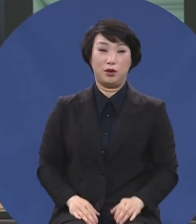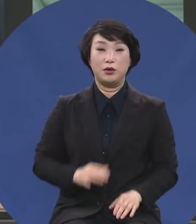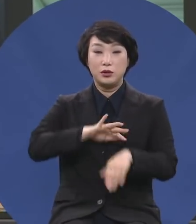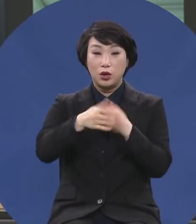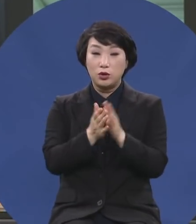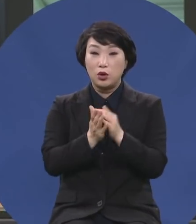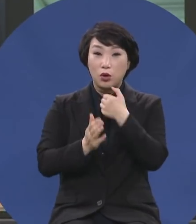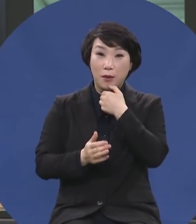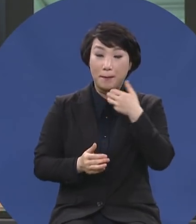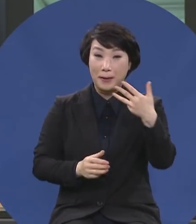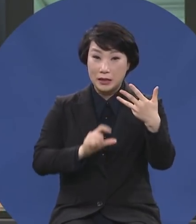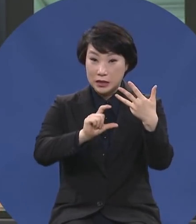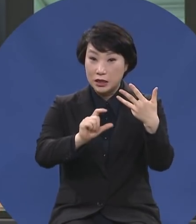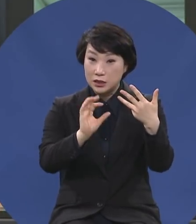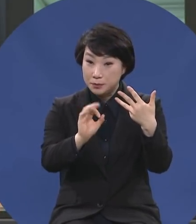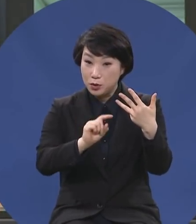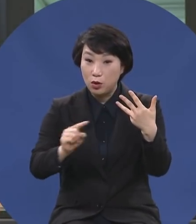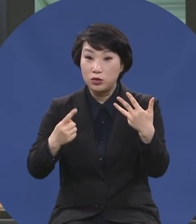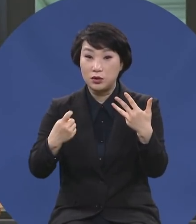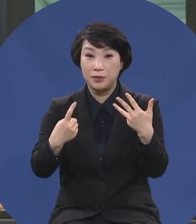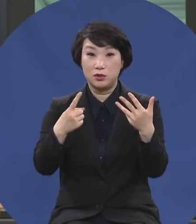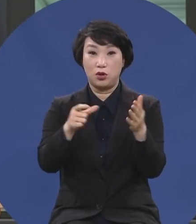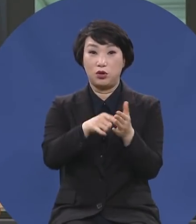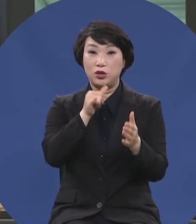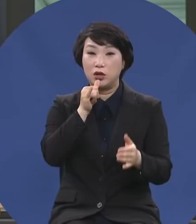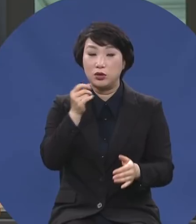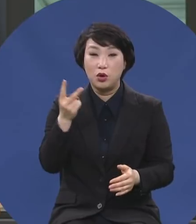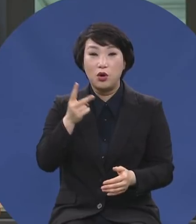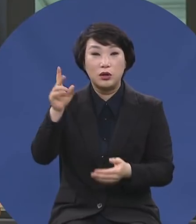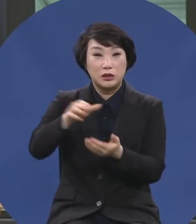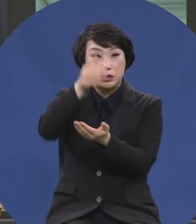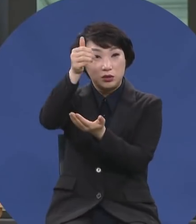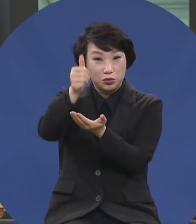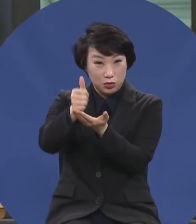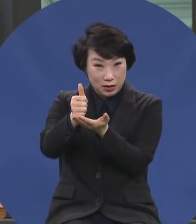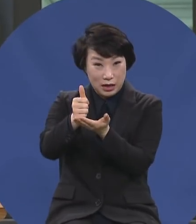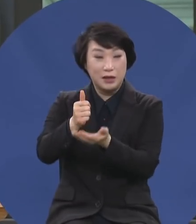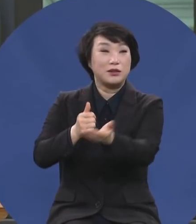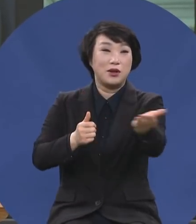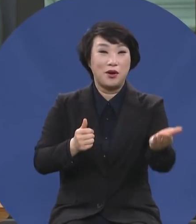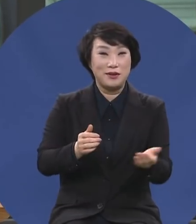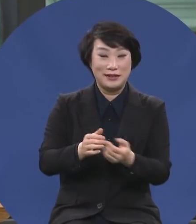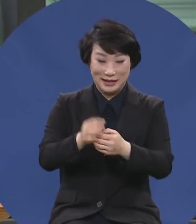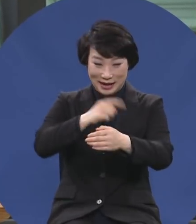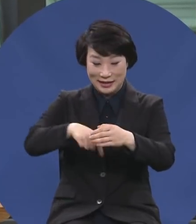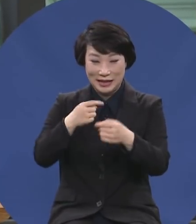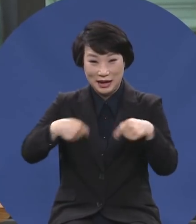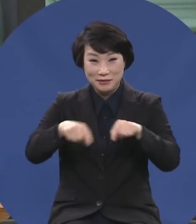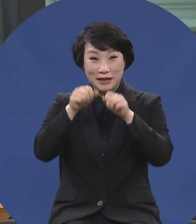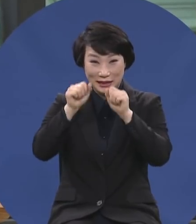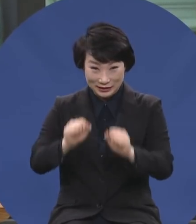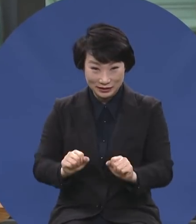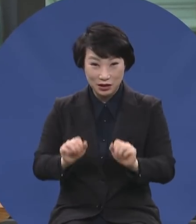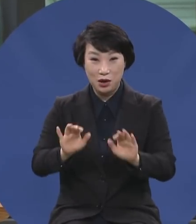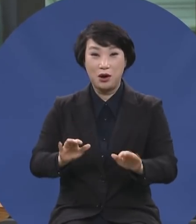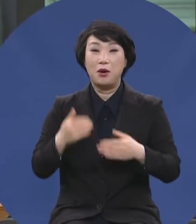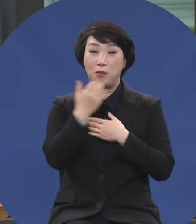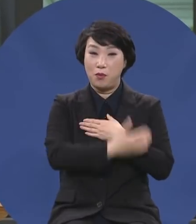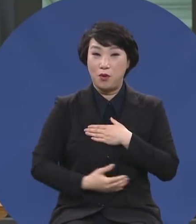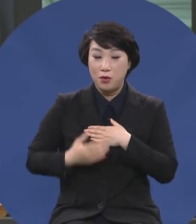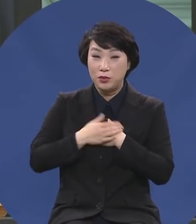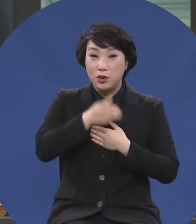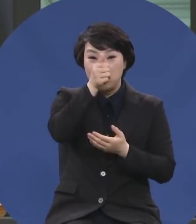로마서 8장 10절로 11절에 또 그리스도께서 너희 안에 계시면